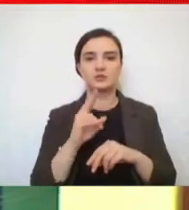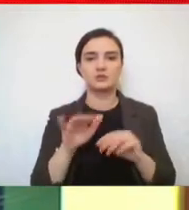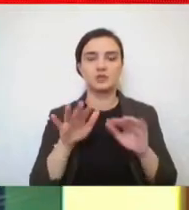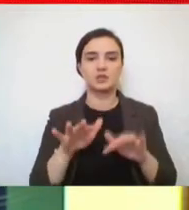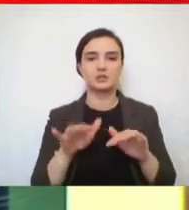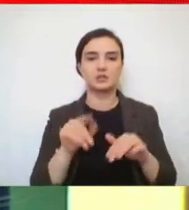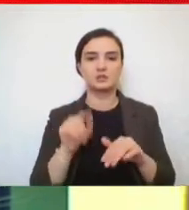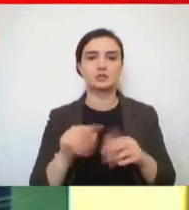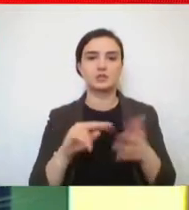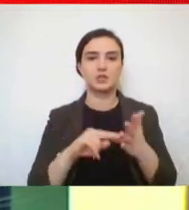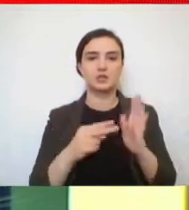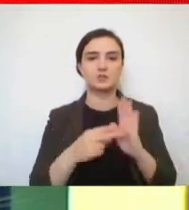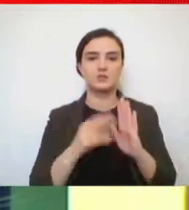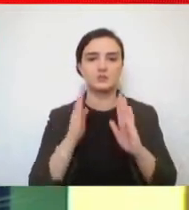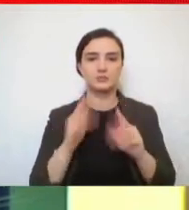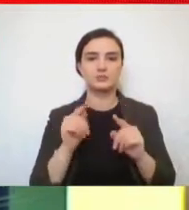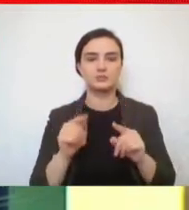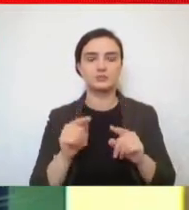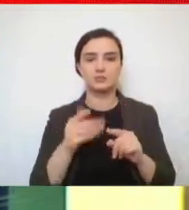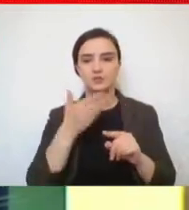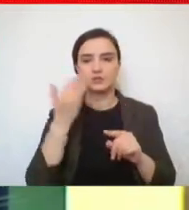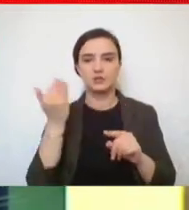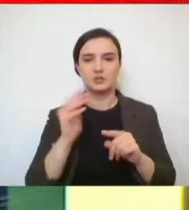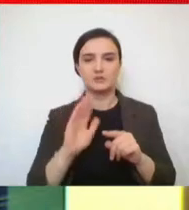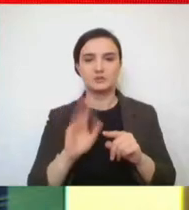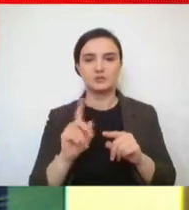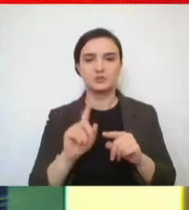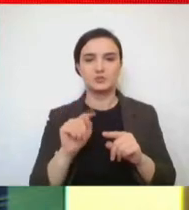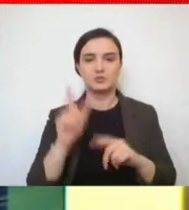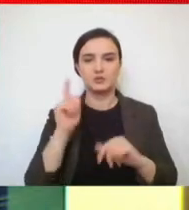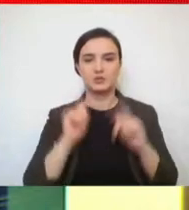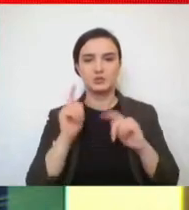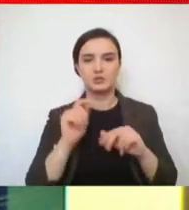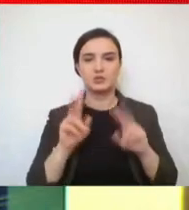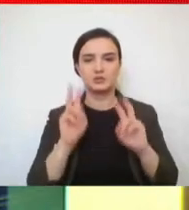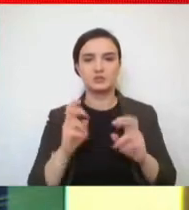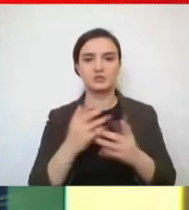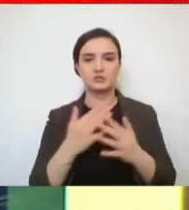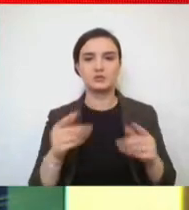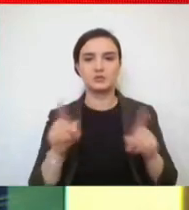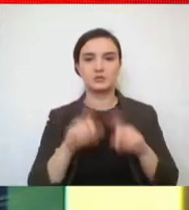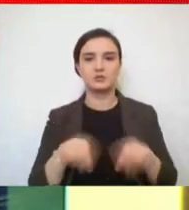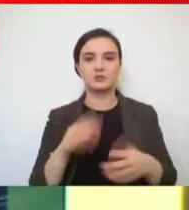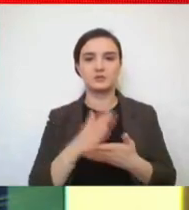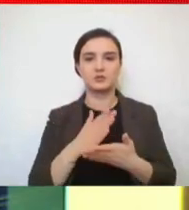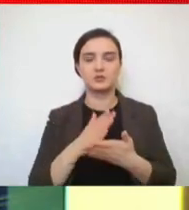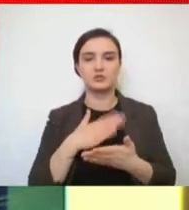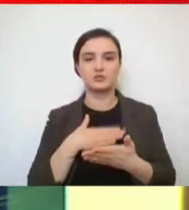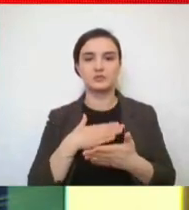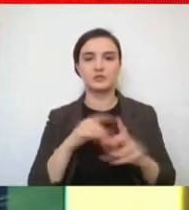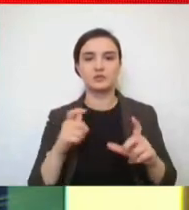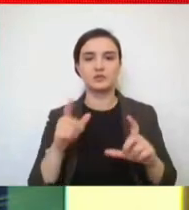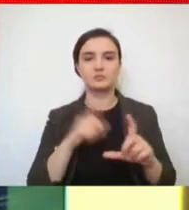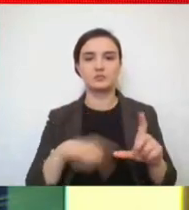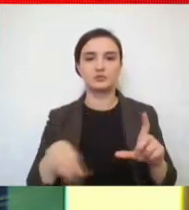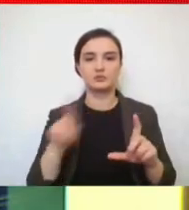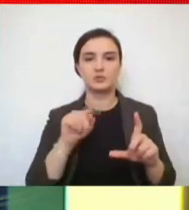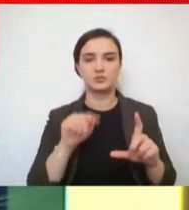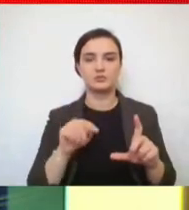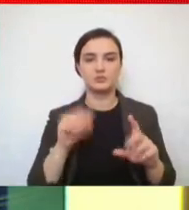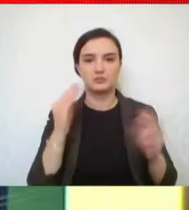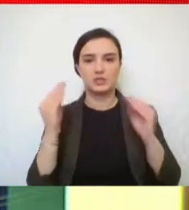დაგეგმავთ. არ დაგავიწყდეთ, რომ რძის ნაწარმი, რომელიც ასევე არის ჩვენ სტეპსთან განხილული, ნიშნავს იმას,